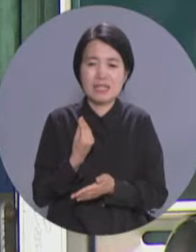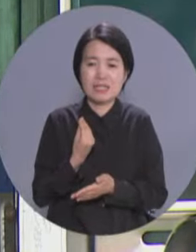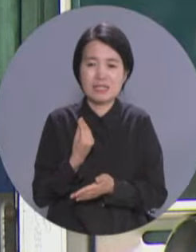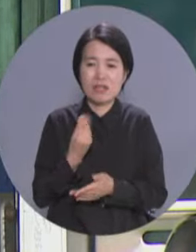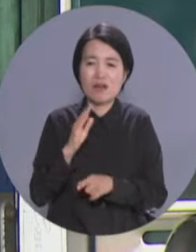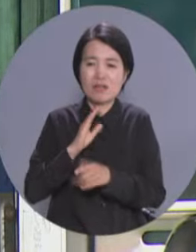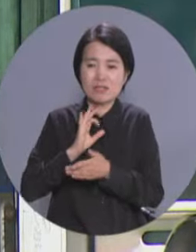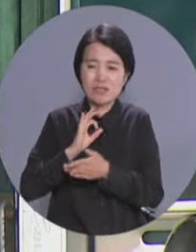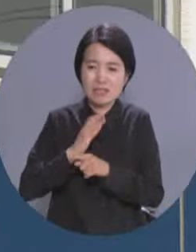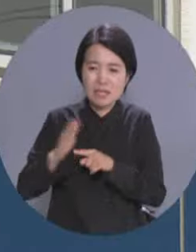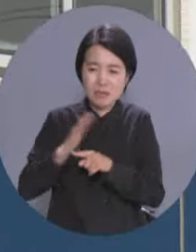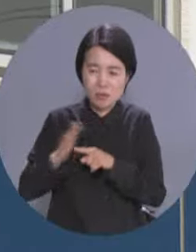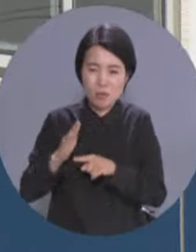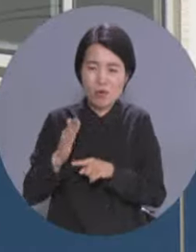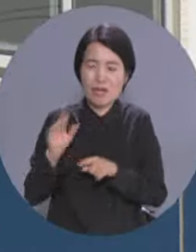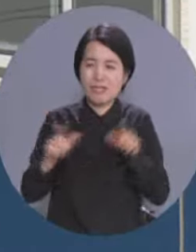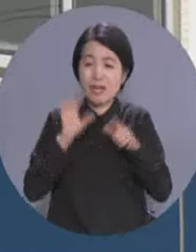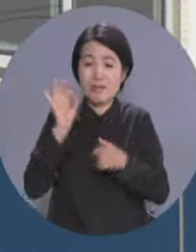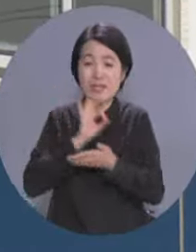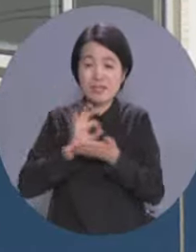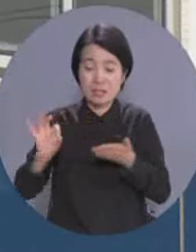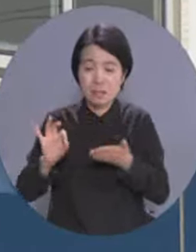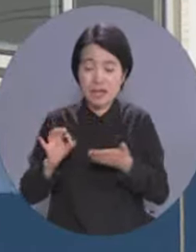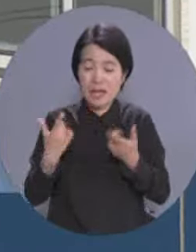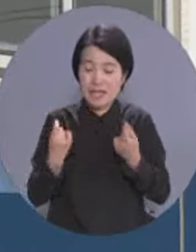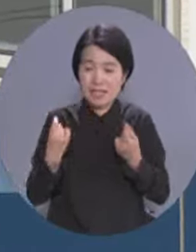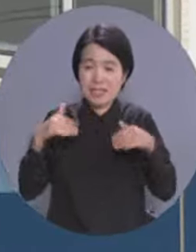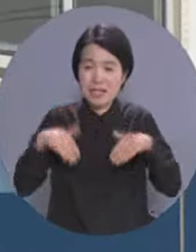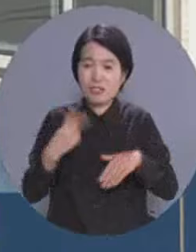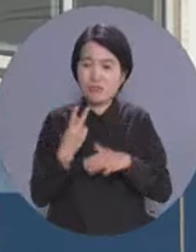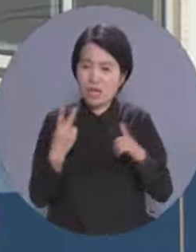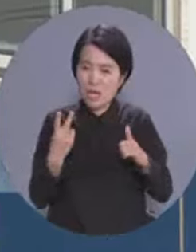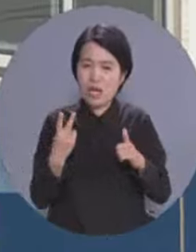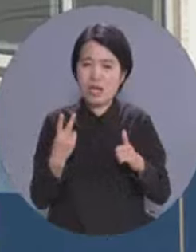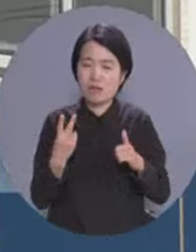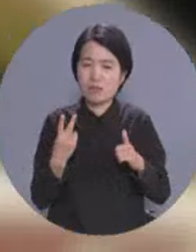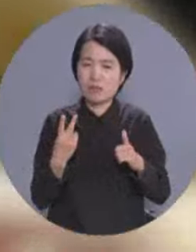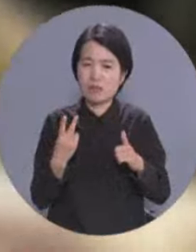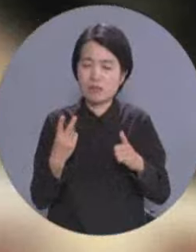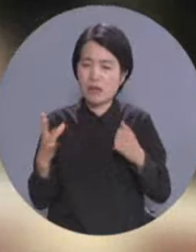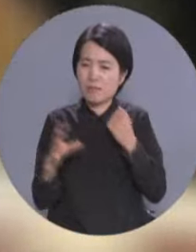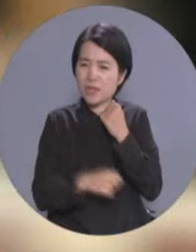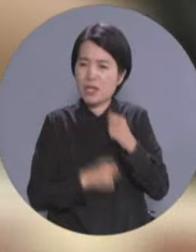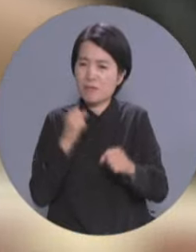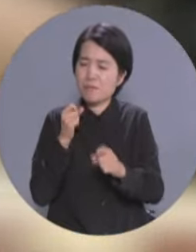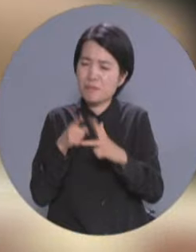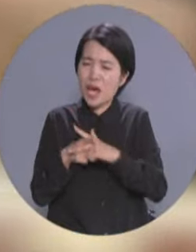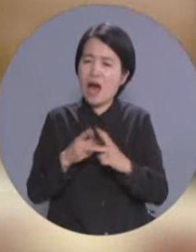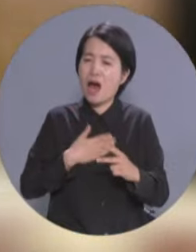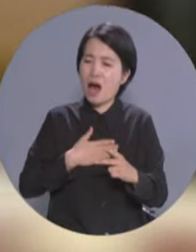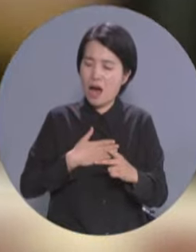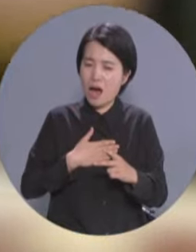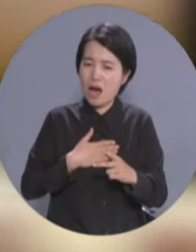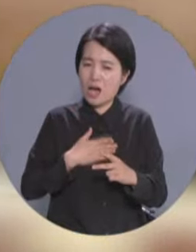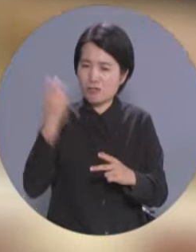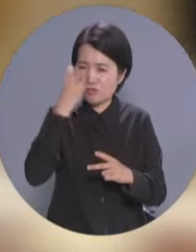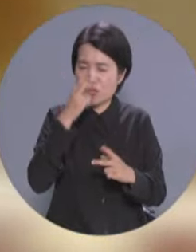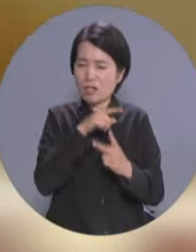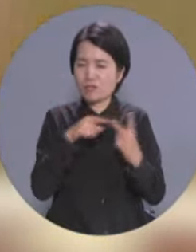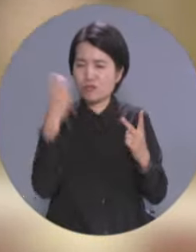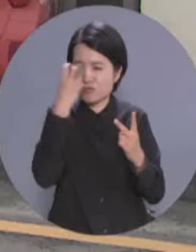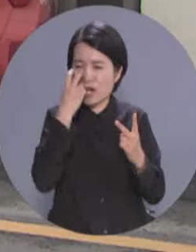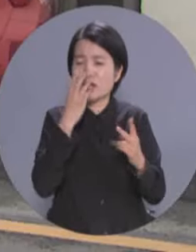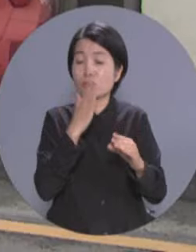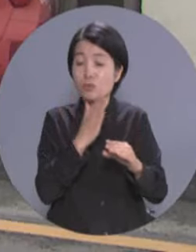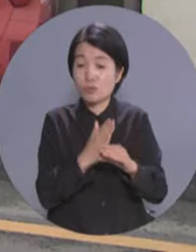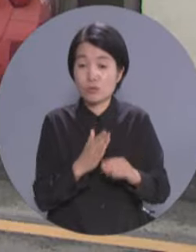생활비로 용하고 경찰은 함께 근무했던 직원 두 명도 범행 사실을 알고 있었던 것으로 보고 수사를 확대하고